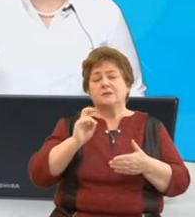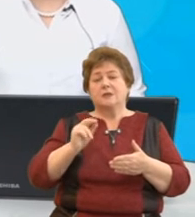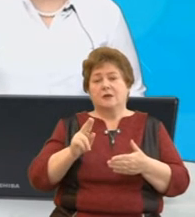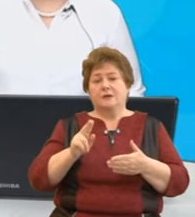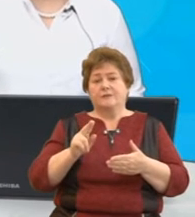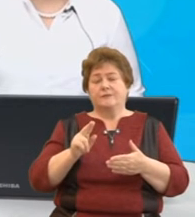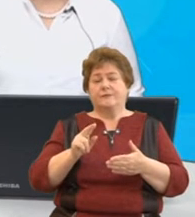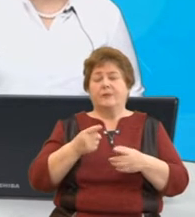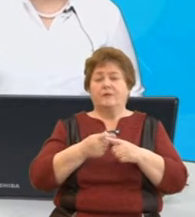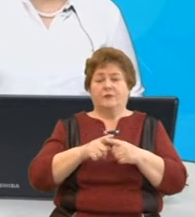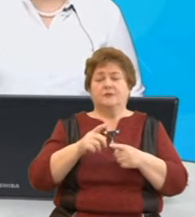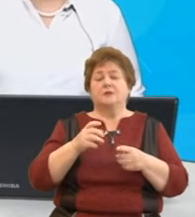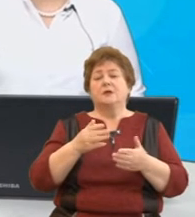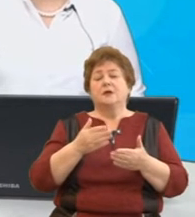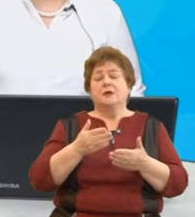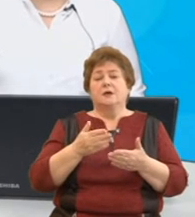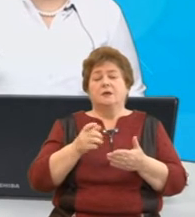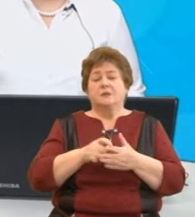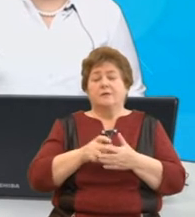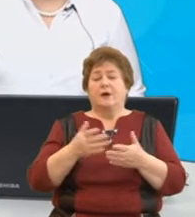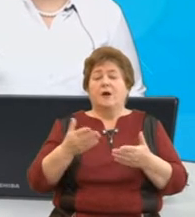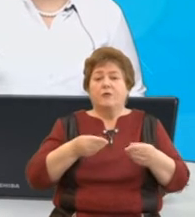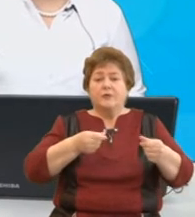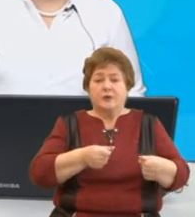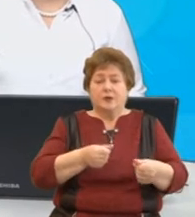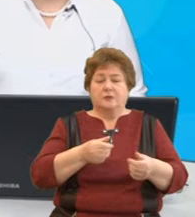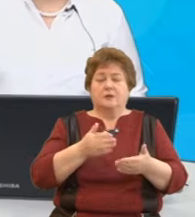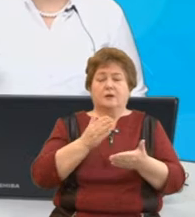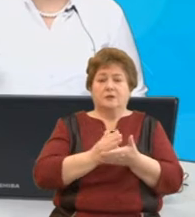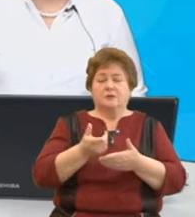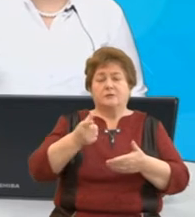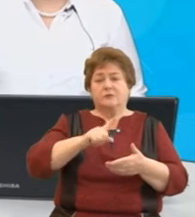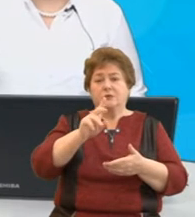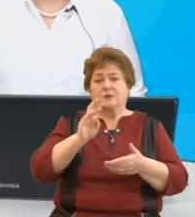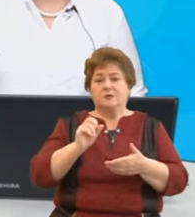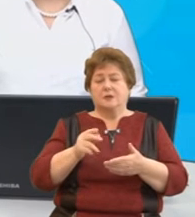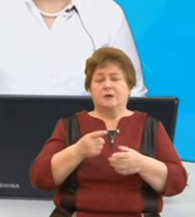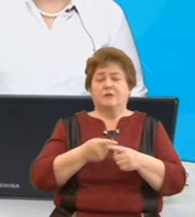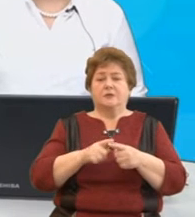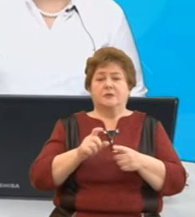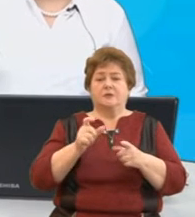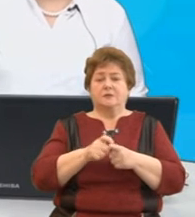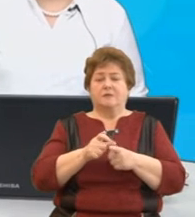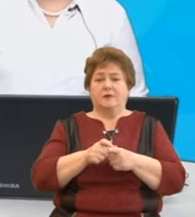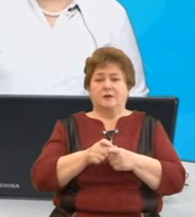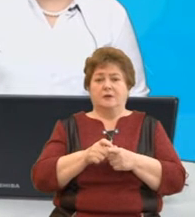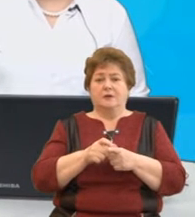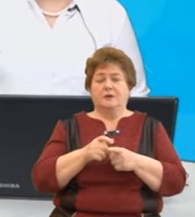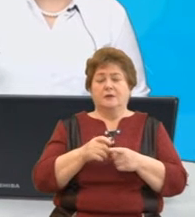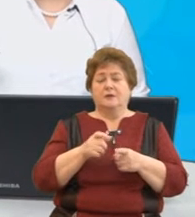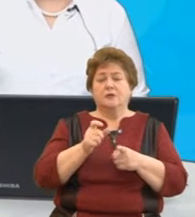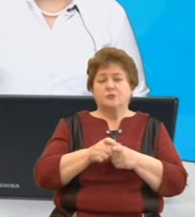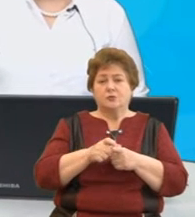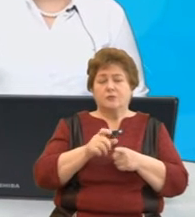в этих словах какую роль играет твёрдый знак в этих словах и так